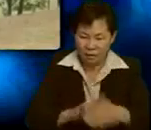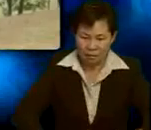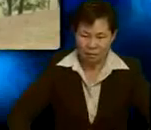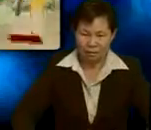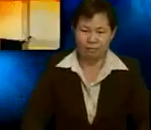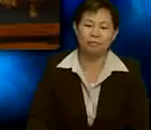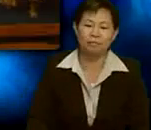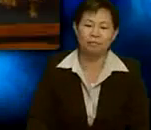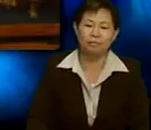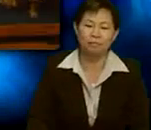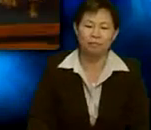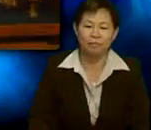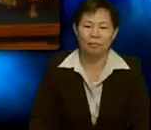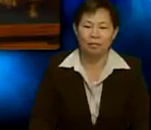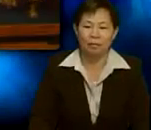Terima kasih.